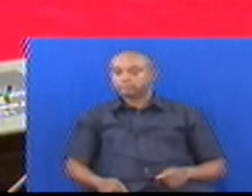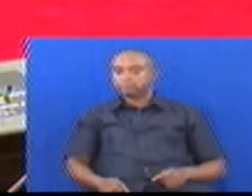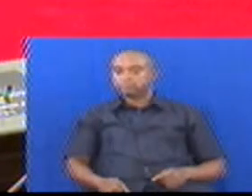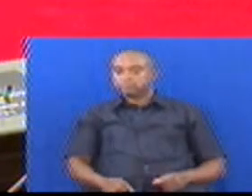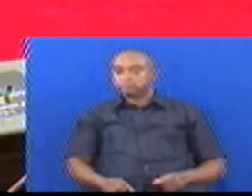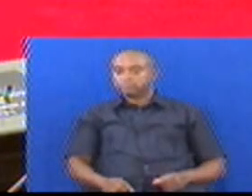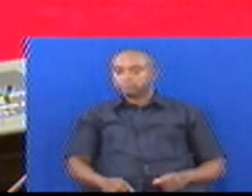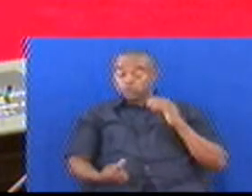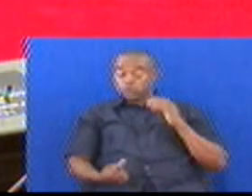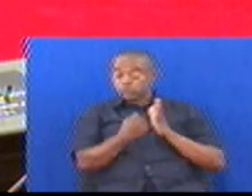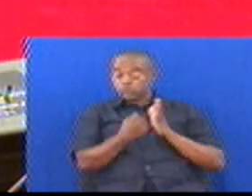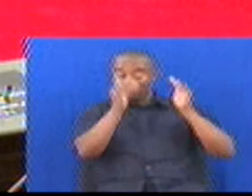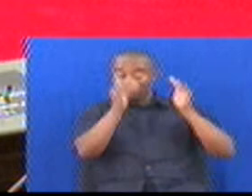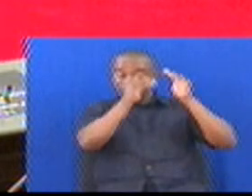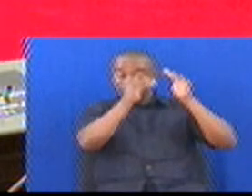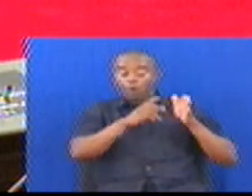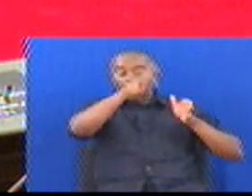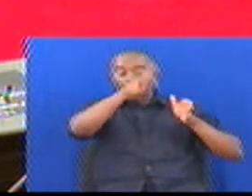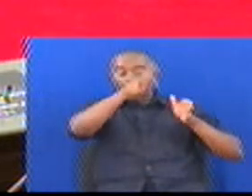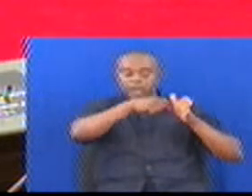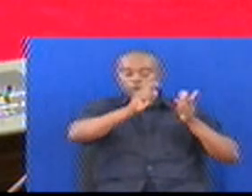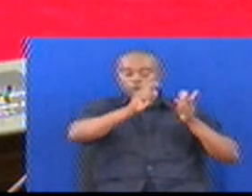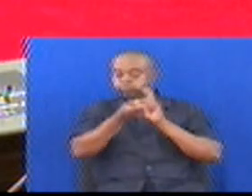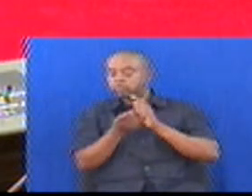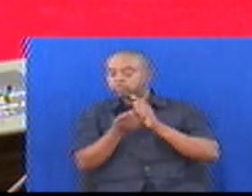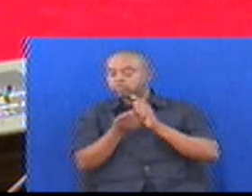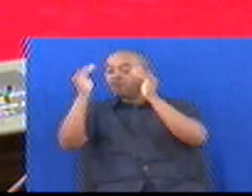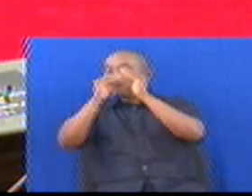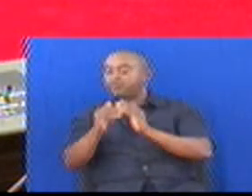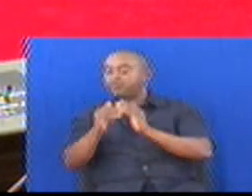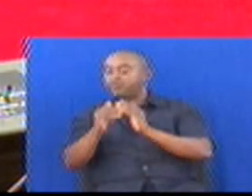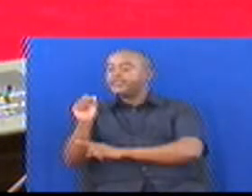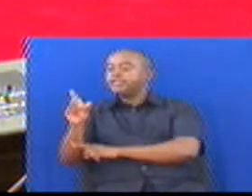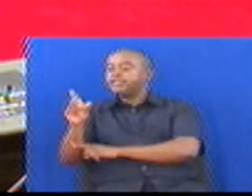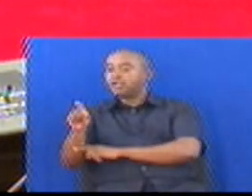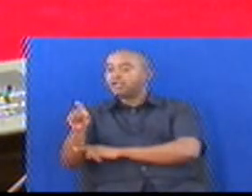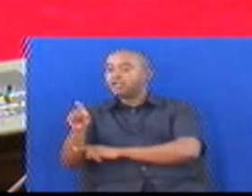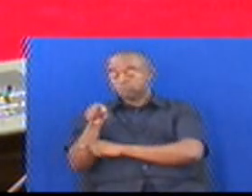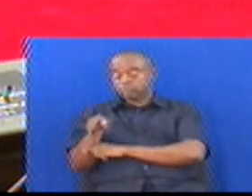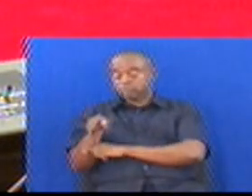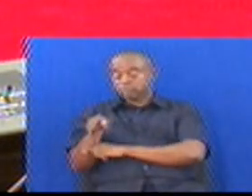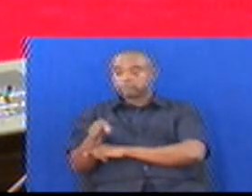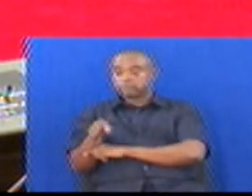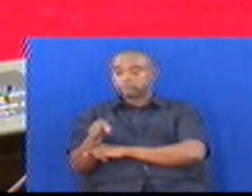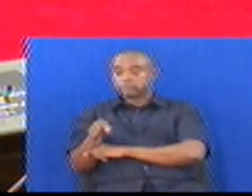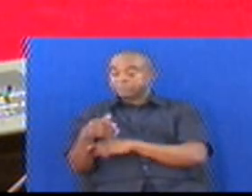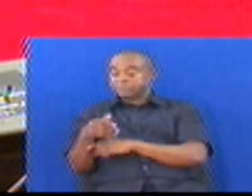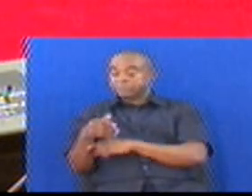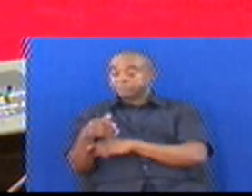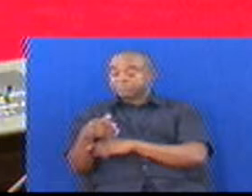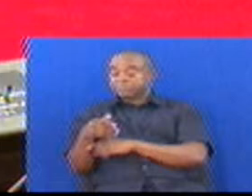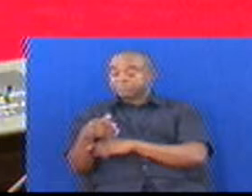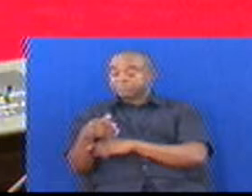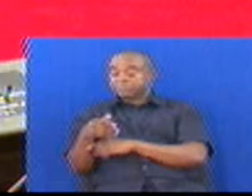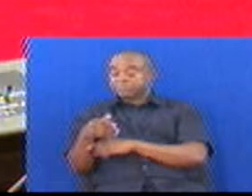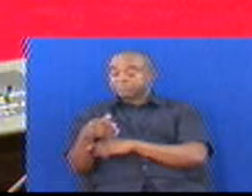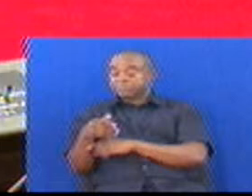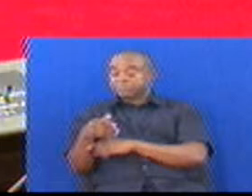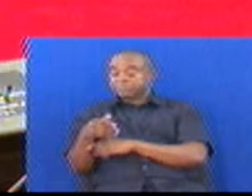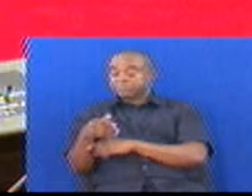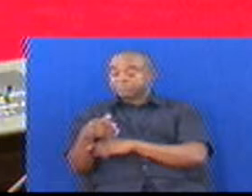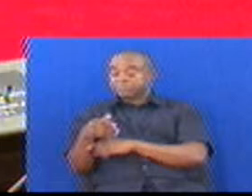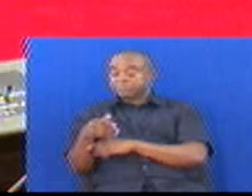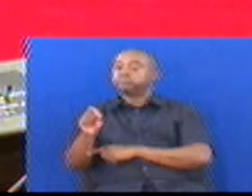kutoka mfumo wa analojia na kuwa wa kidijitali, zilizowezesha kuanza kutolewa kwa hati za kielektroniki